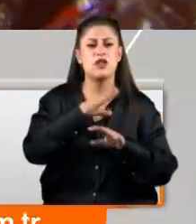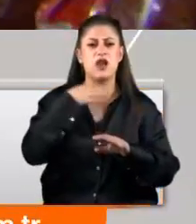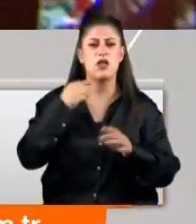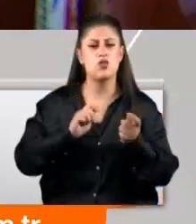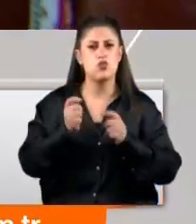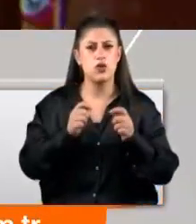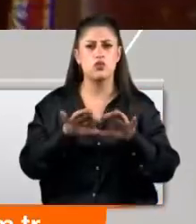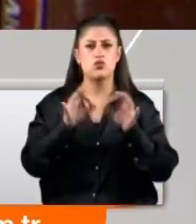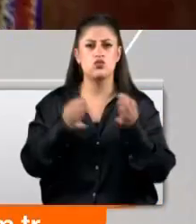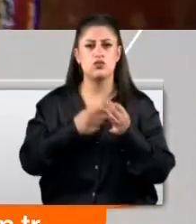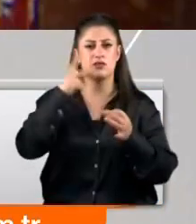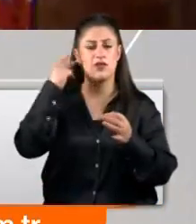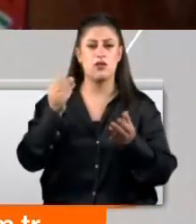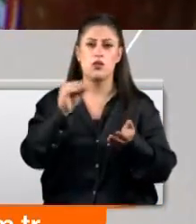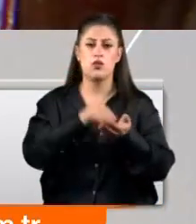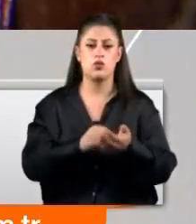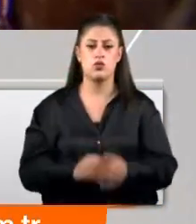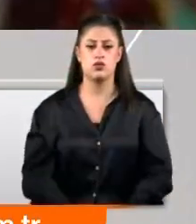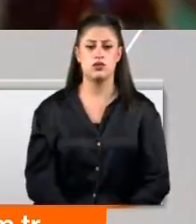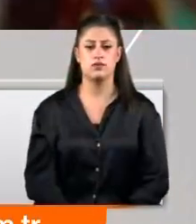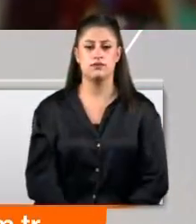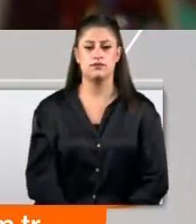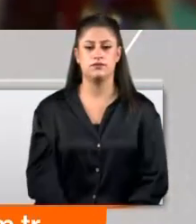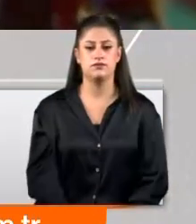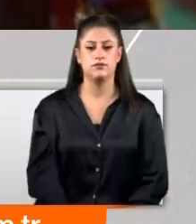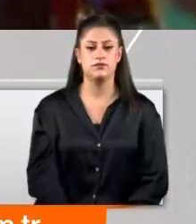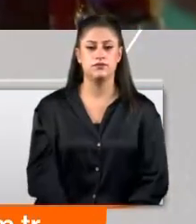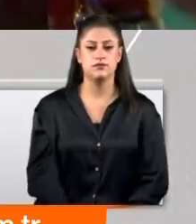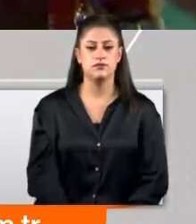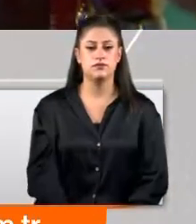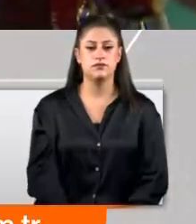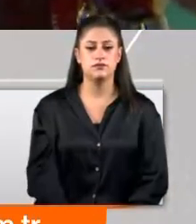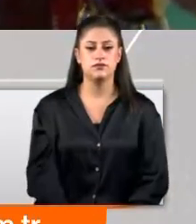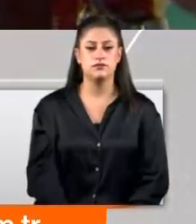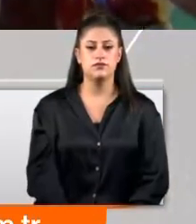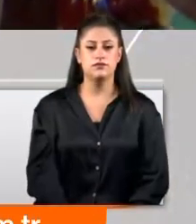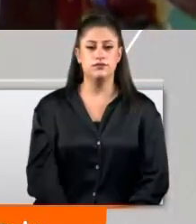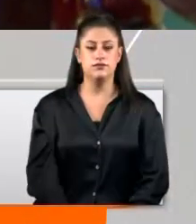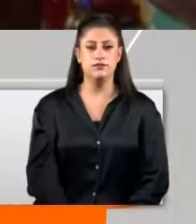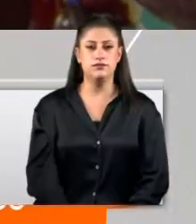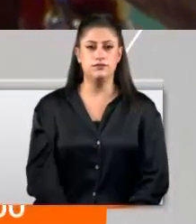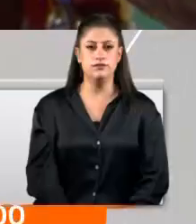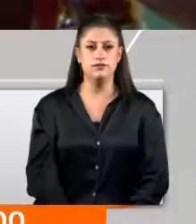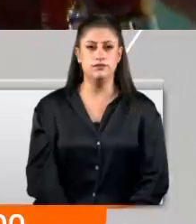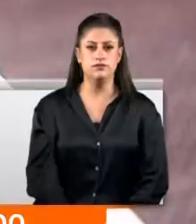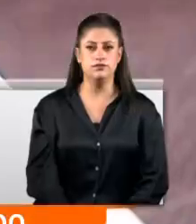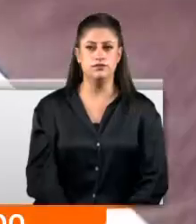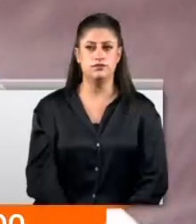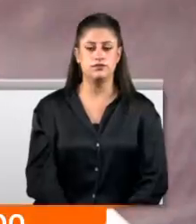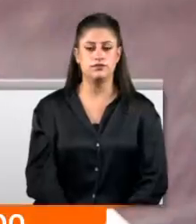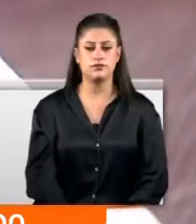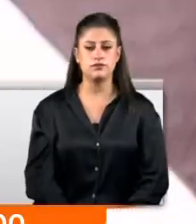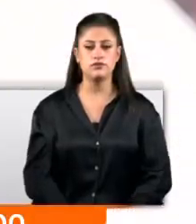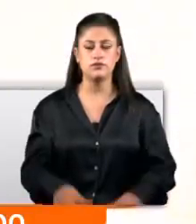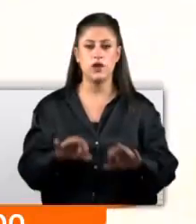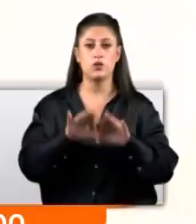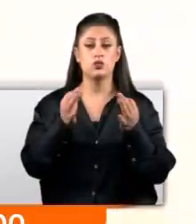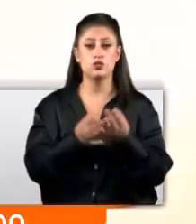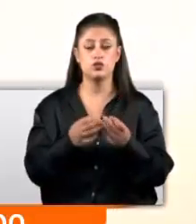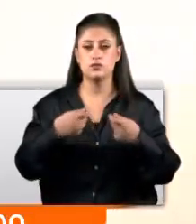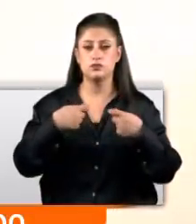eti, işte tek tırnaklı hayvan eti diyorlar işte maalesef. Onu kullanan arkadaşları şiddetle ben kınıyorum. Sucuğun